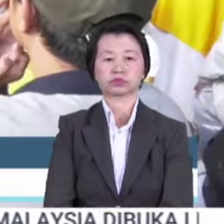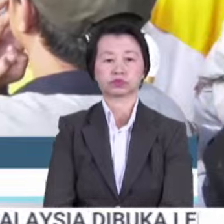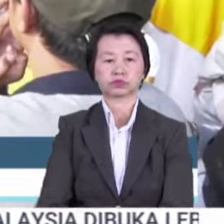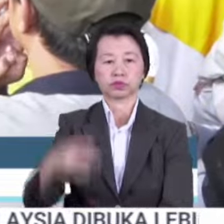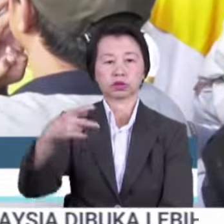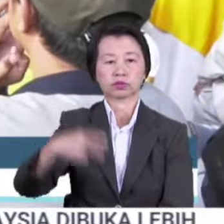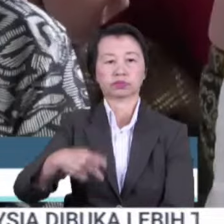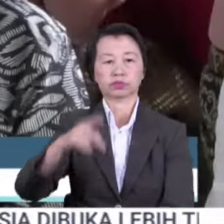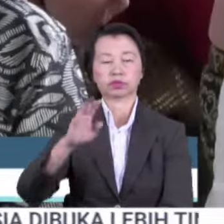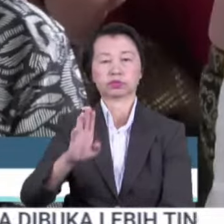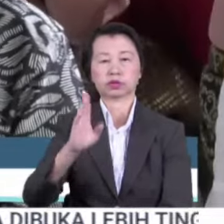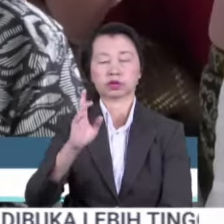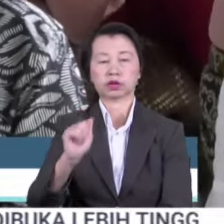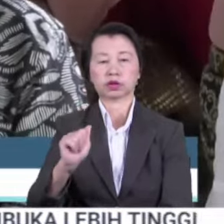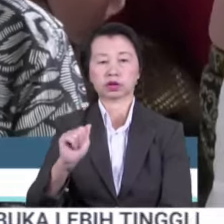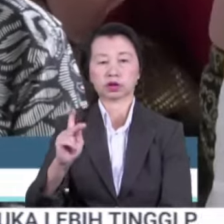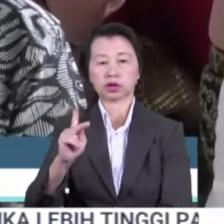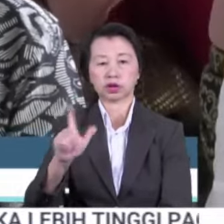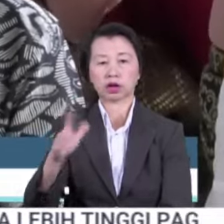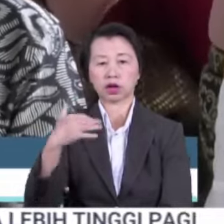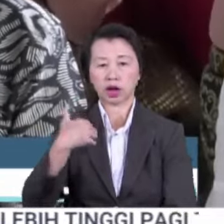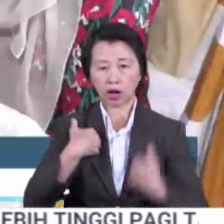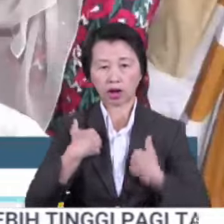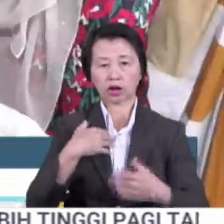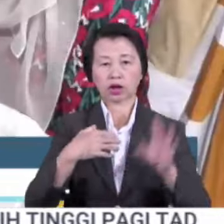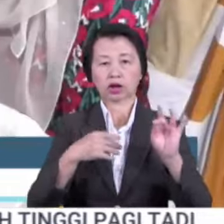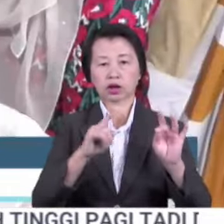pbaq juga bakal menyediakan